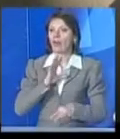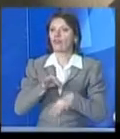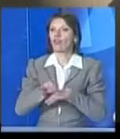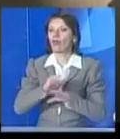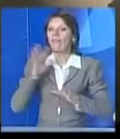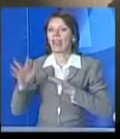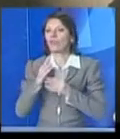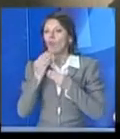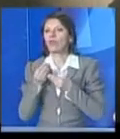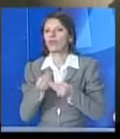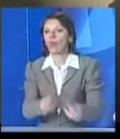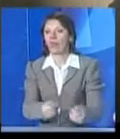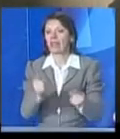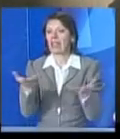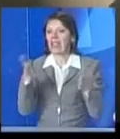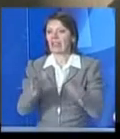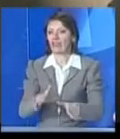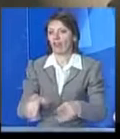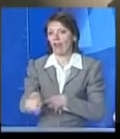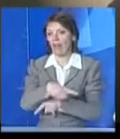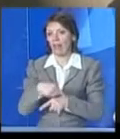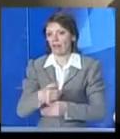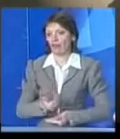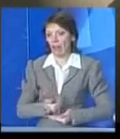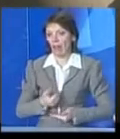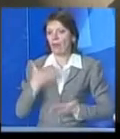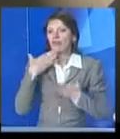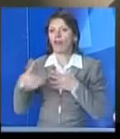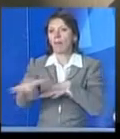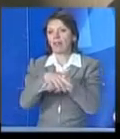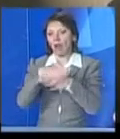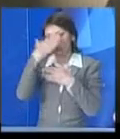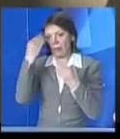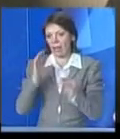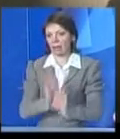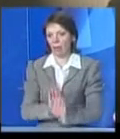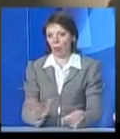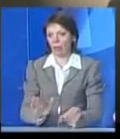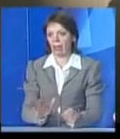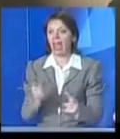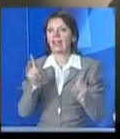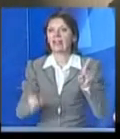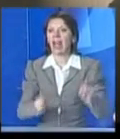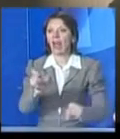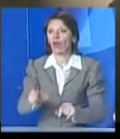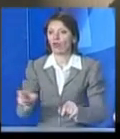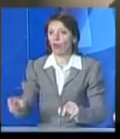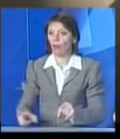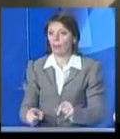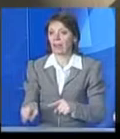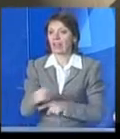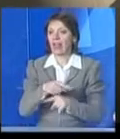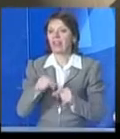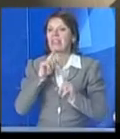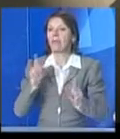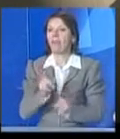здутий. Ти залишив для нас таким, своїм народом незабутий. Дехто з бездарних співаків